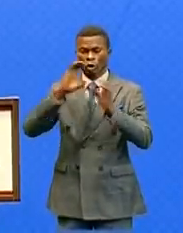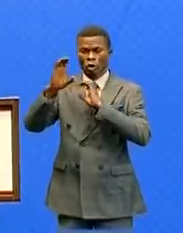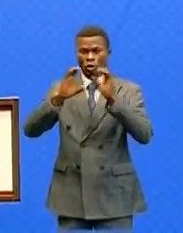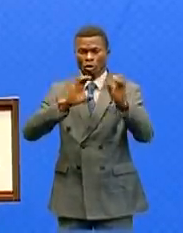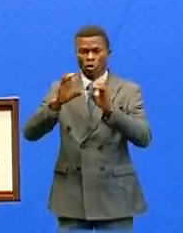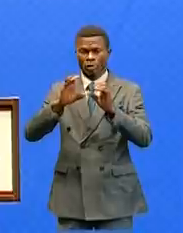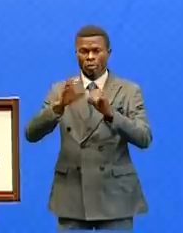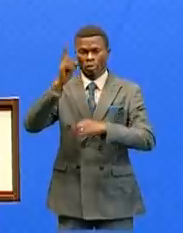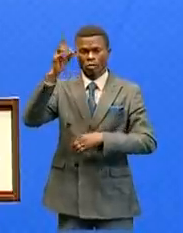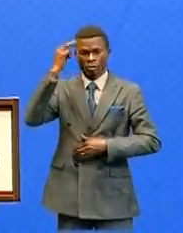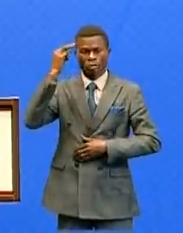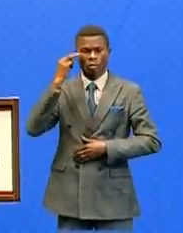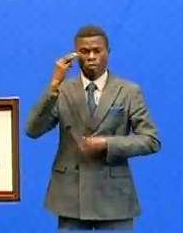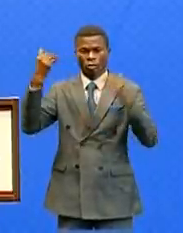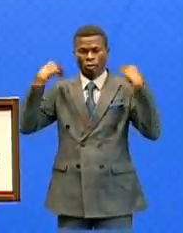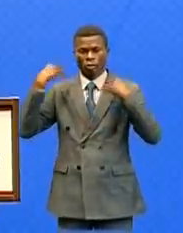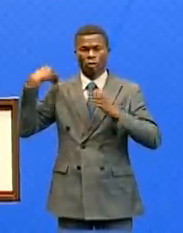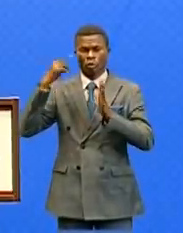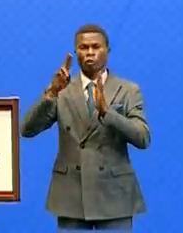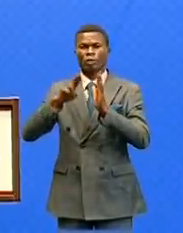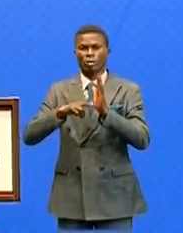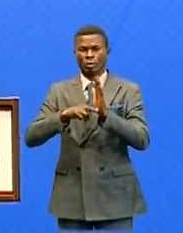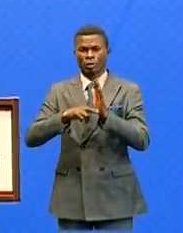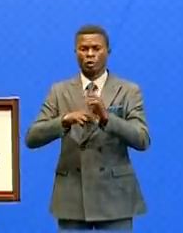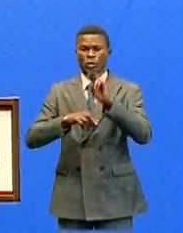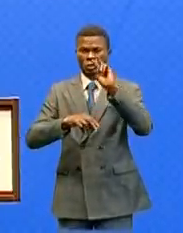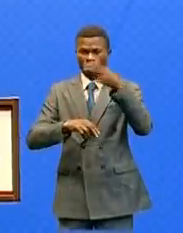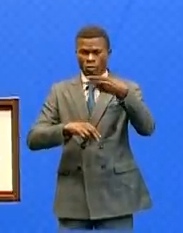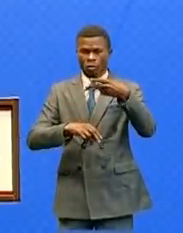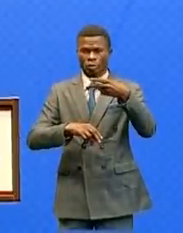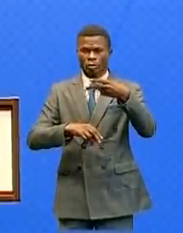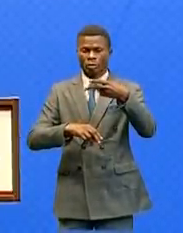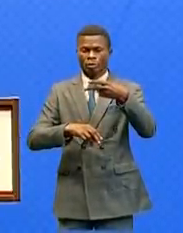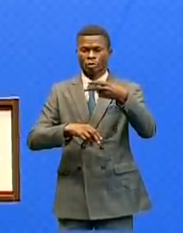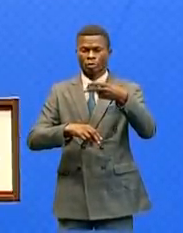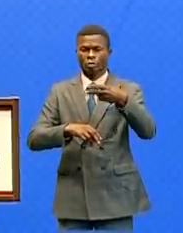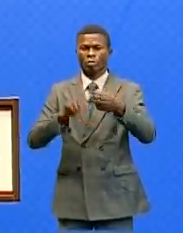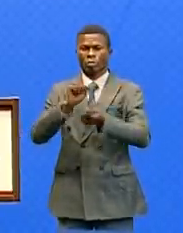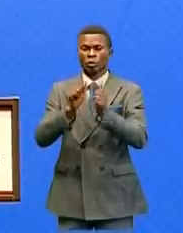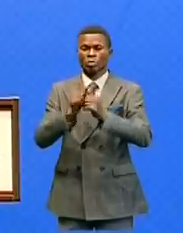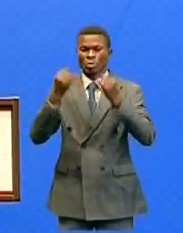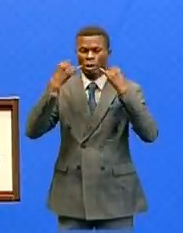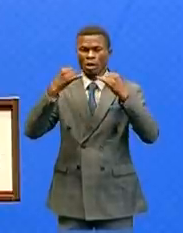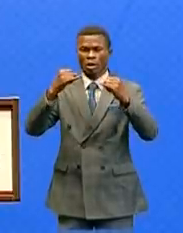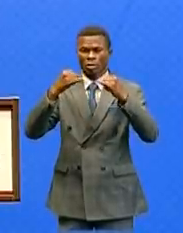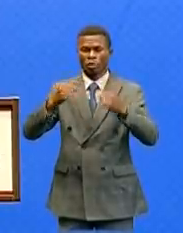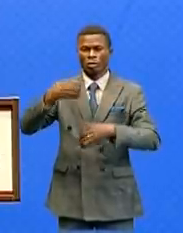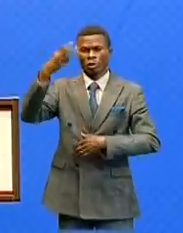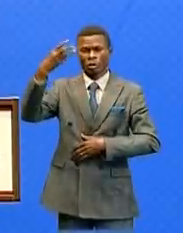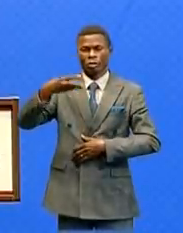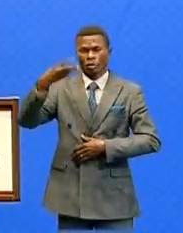communication du Premier ministre chef du gouvernement. 2. Point d'information.